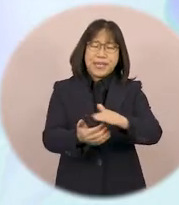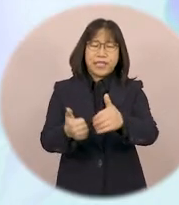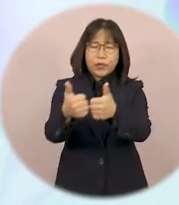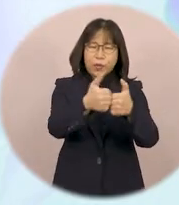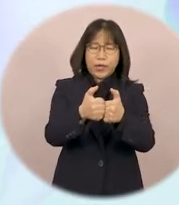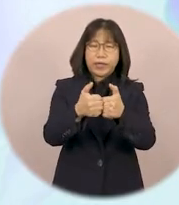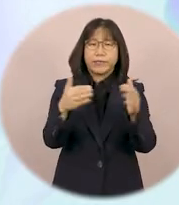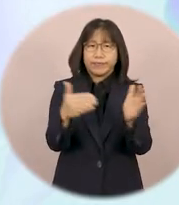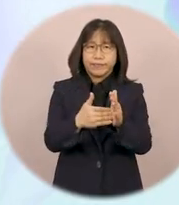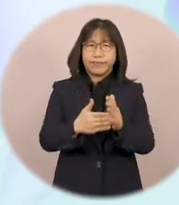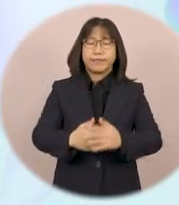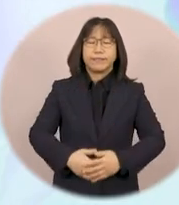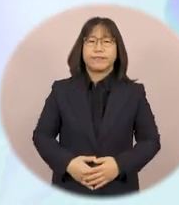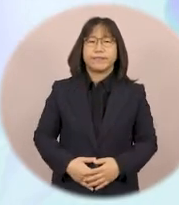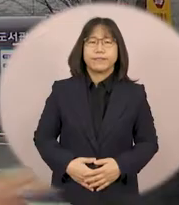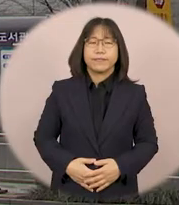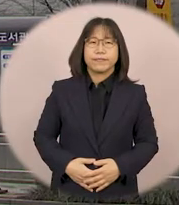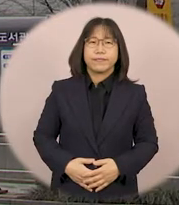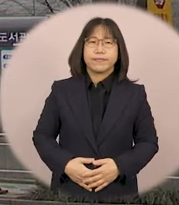열었습니다